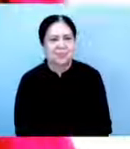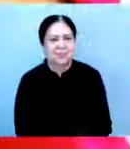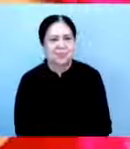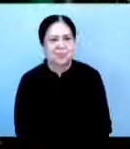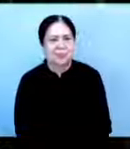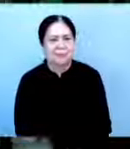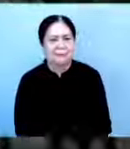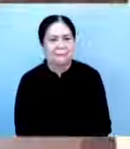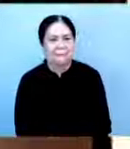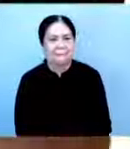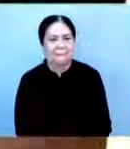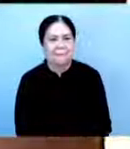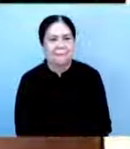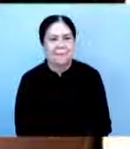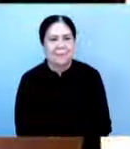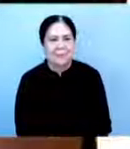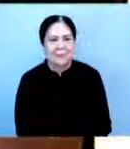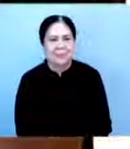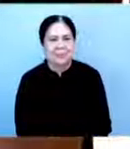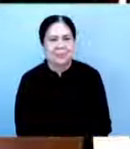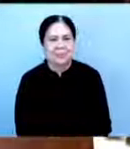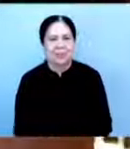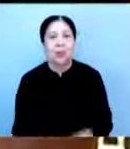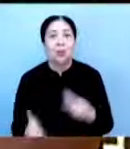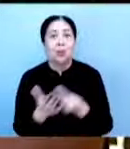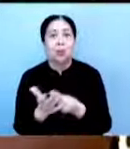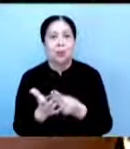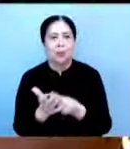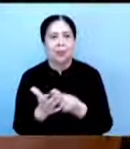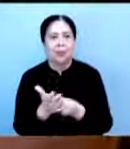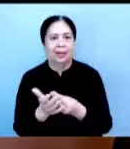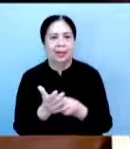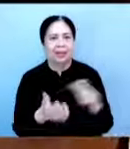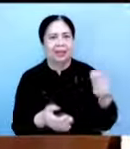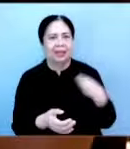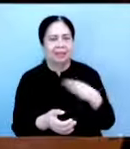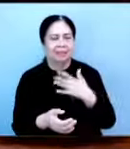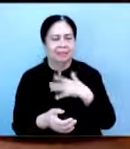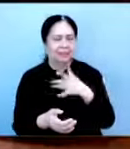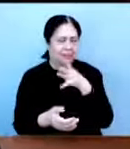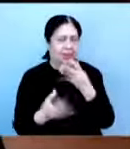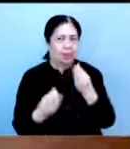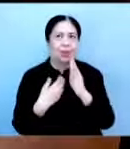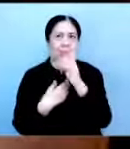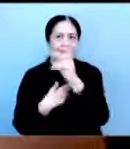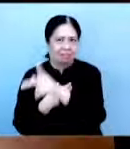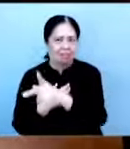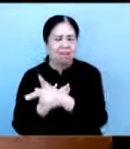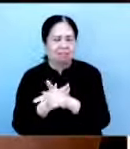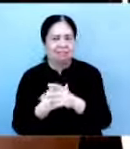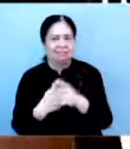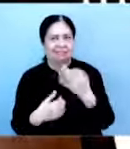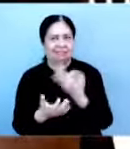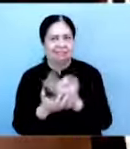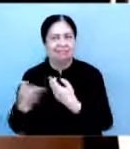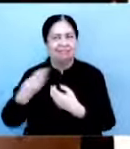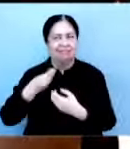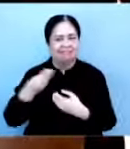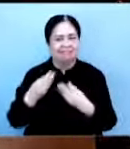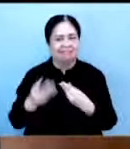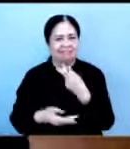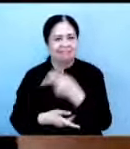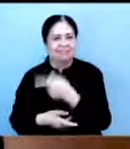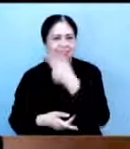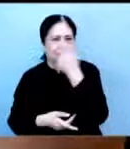lang yung pera na lang po na binibigay po saakin ng parents ko gusto mo isoli sa kanila Opo bakit kasi